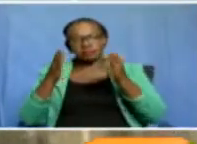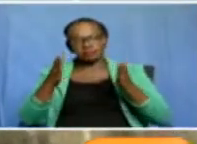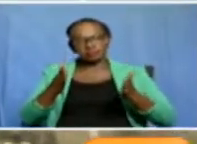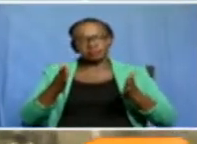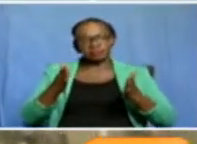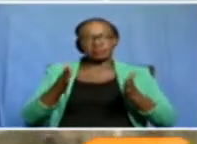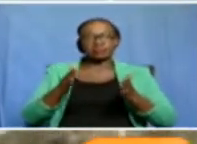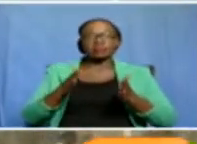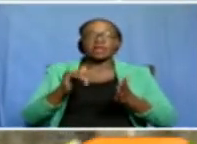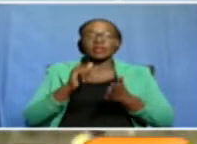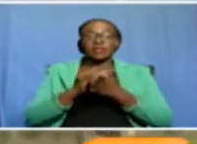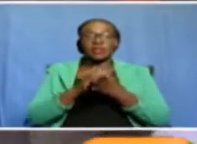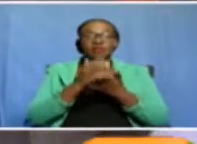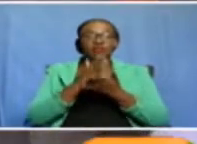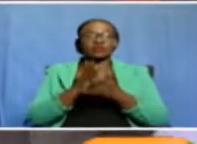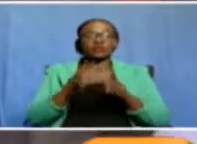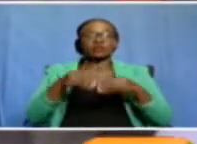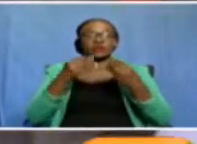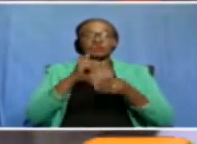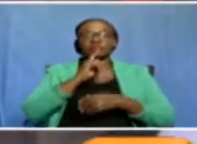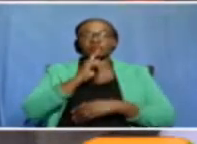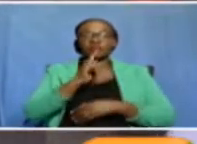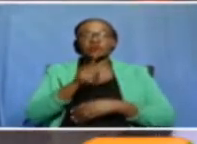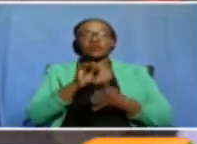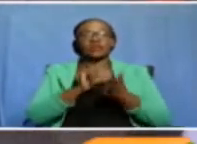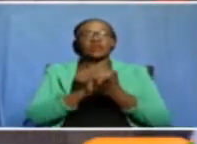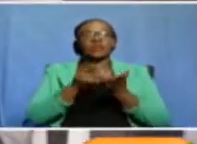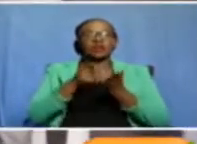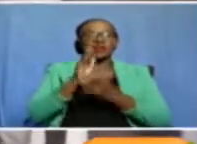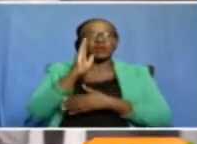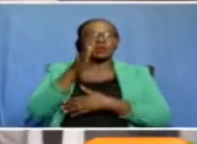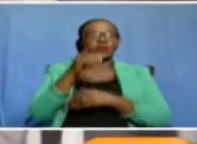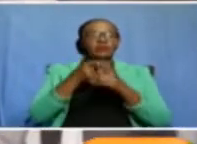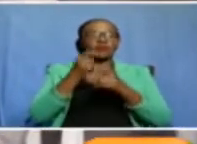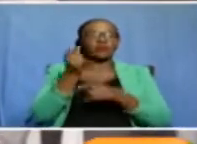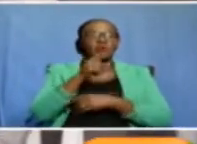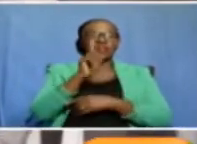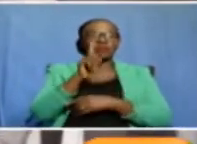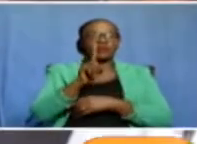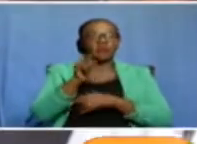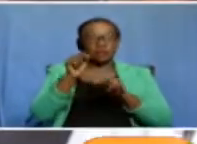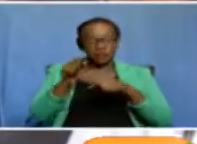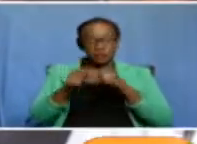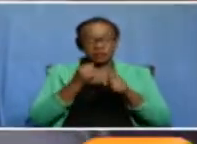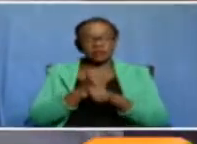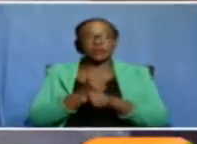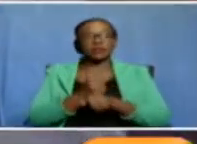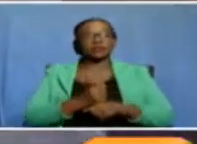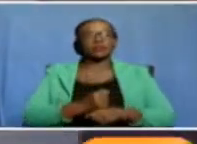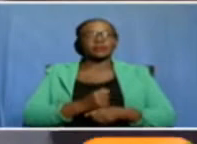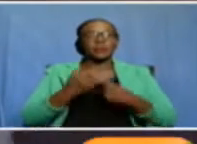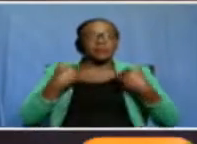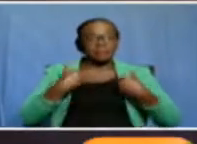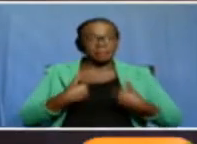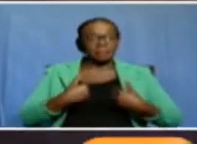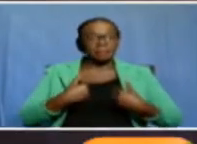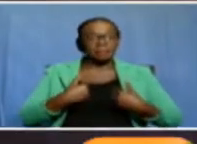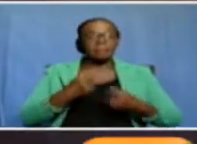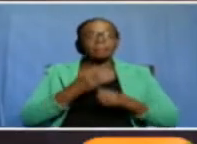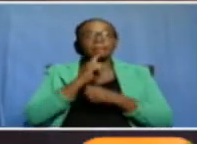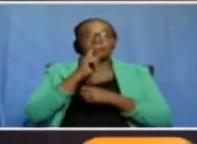2018. Hii ni licha ya kutoa hakikisho kuhusu malipo hayo tangu Januari mwaka huu. Nitahakikisha ya